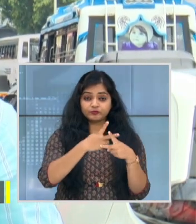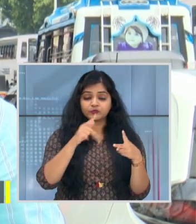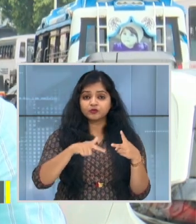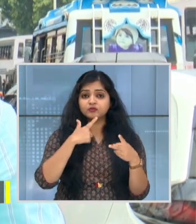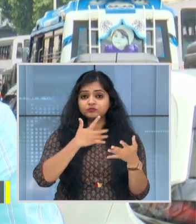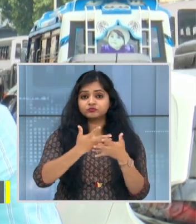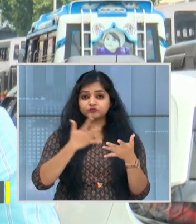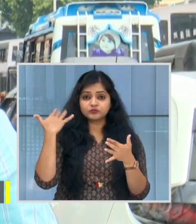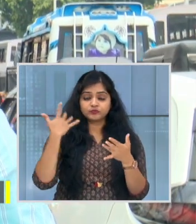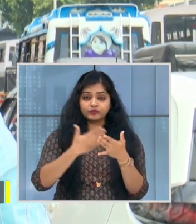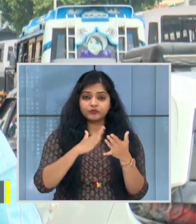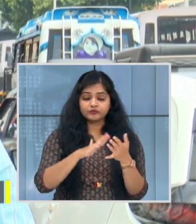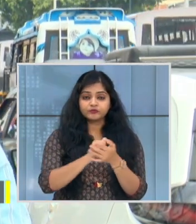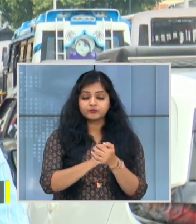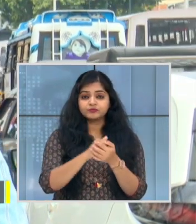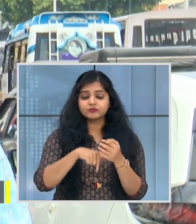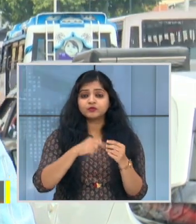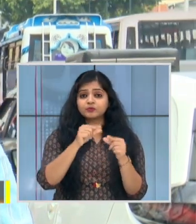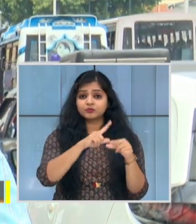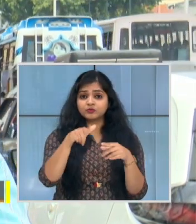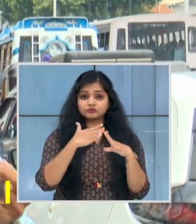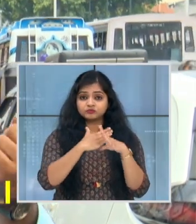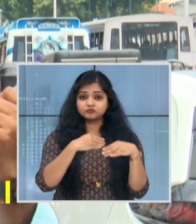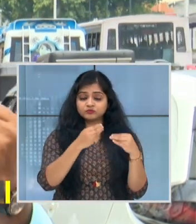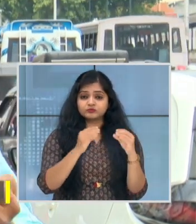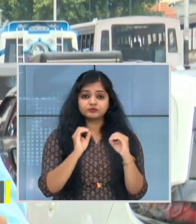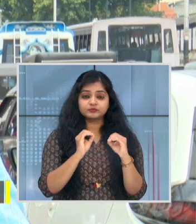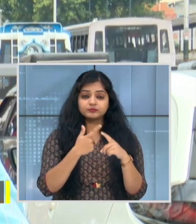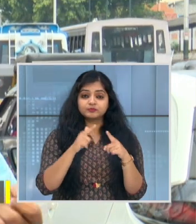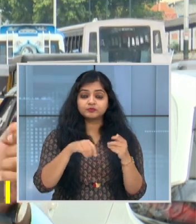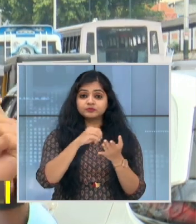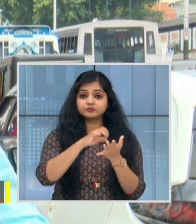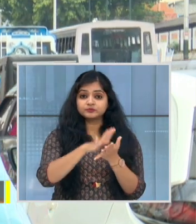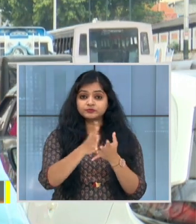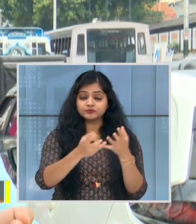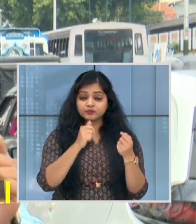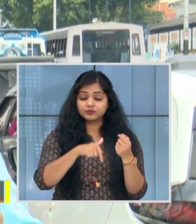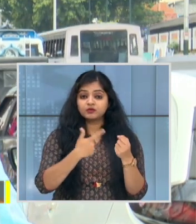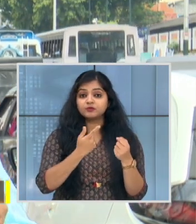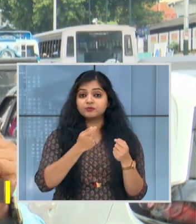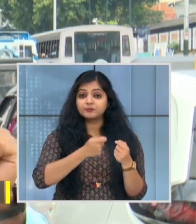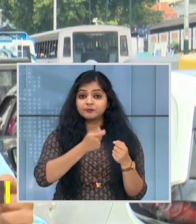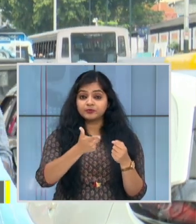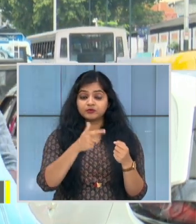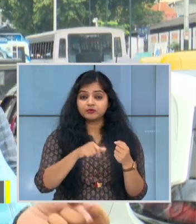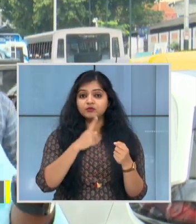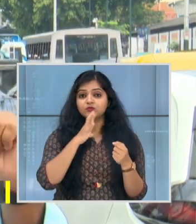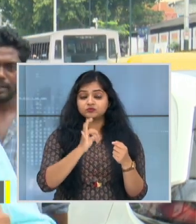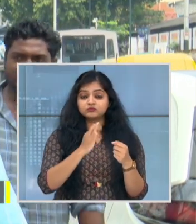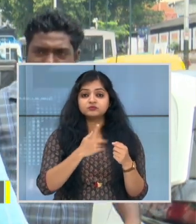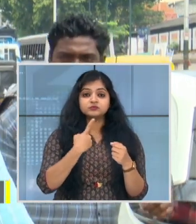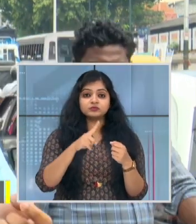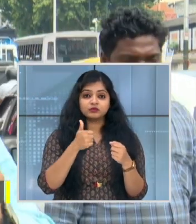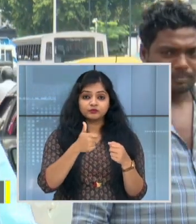ചർച്ച ചെയ്തിട്ടുള്ളതാണ്. ആർക്കും യാതൊരു എതിർപ്പും തന്നെ ഇല്ല. പക്ഷേ സ്ഥലം ഏറ്റെടുക്കുമ്പോൾ മാന്യമായ കോമ്പൻസേഷൻ നൽകിക്കൊണ്ട് അവരിൽ